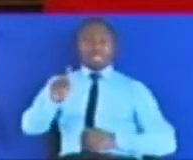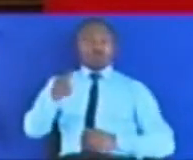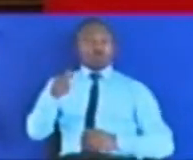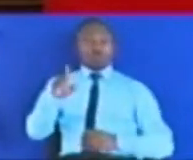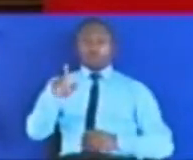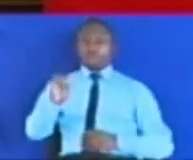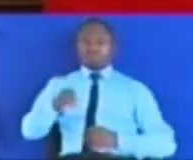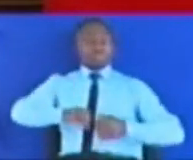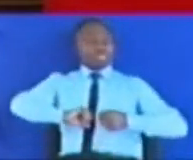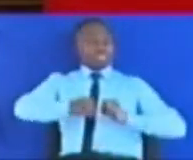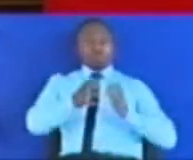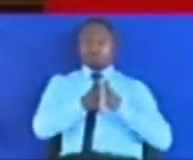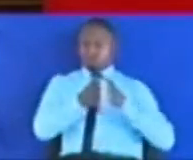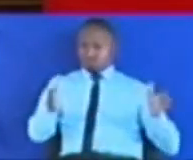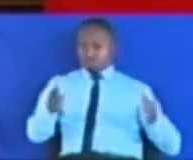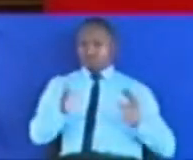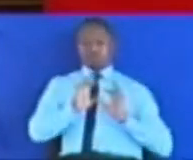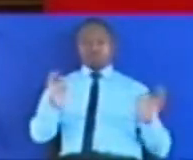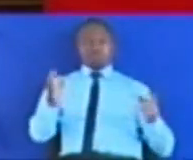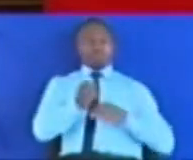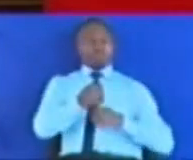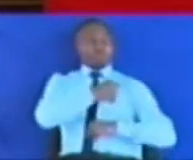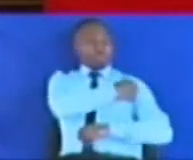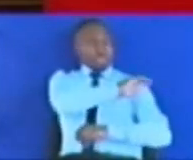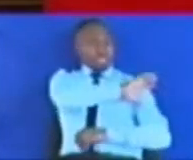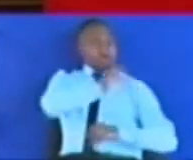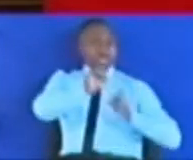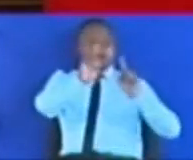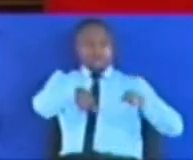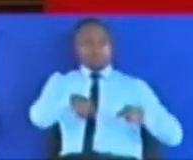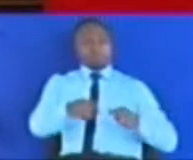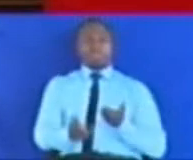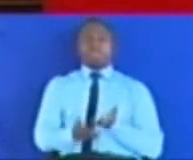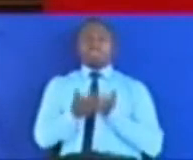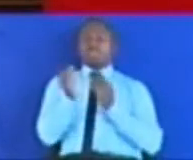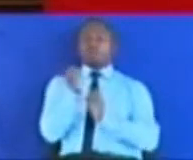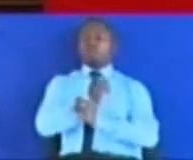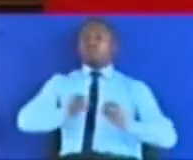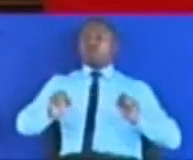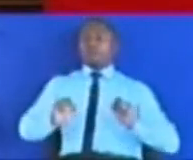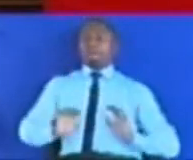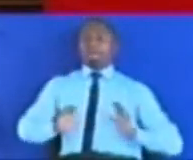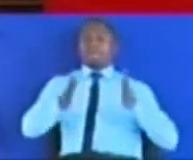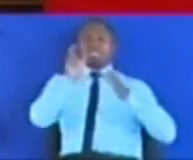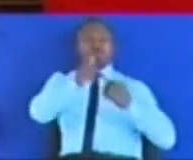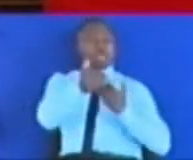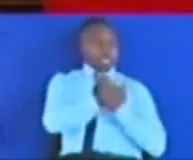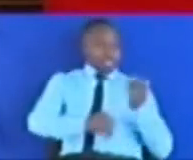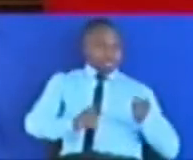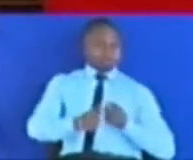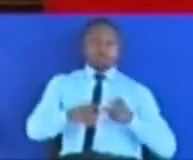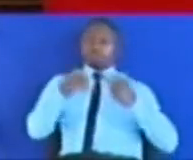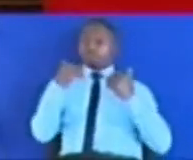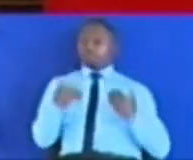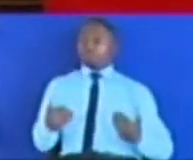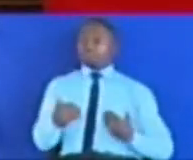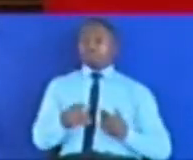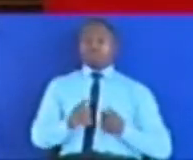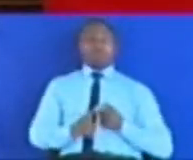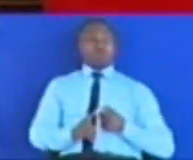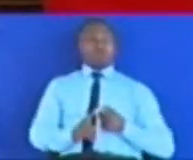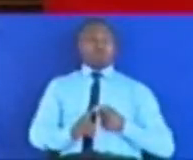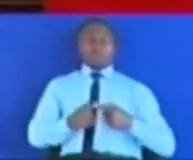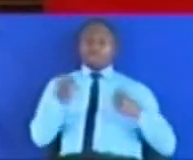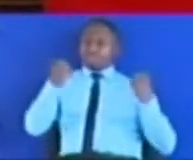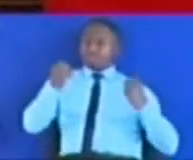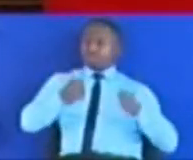kwenye kisiwa kile, angalau itasalimisha na itaokoa maisha ya wananchi wetu wengi. Niombe tu sasa, pamoja na jitihada ambazo